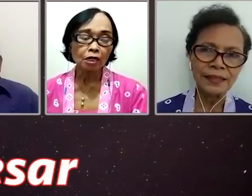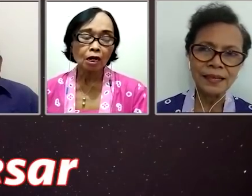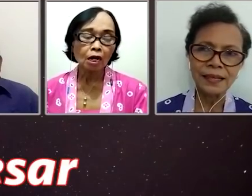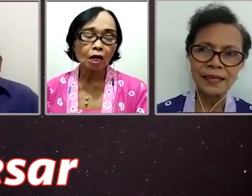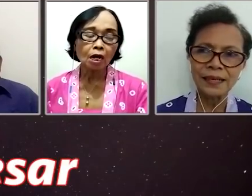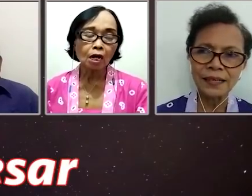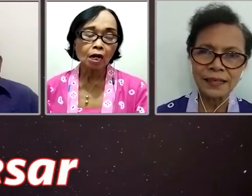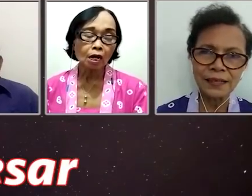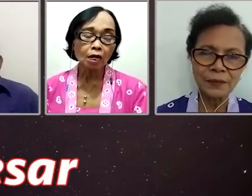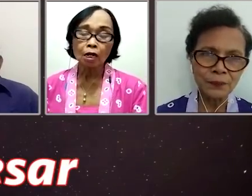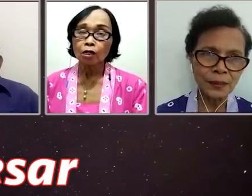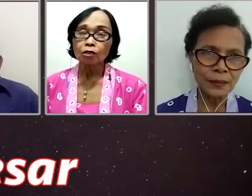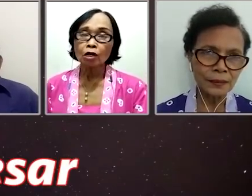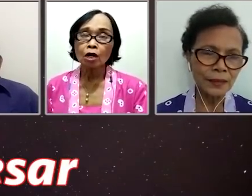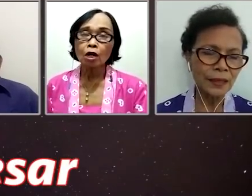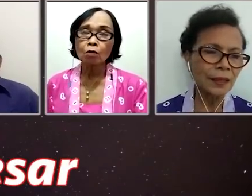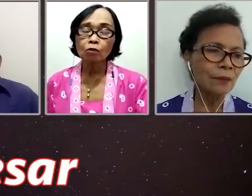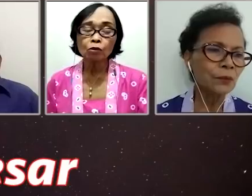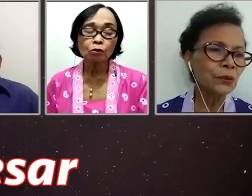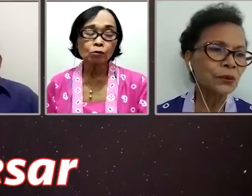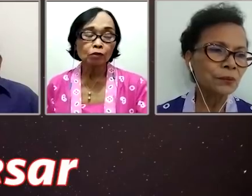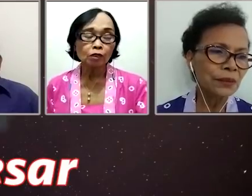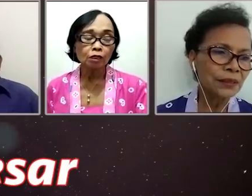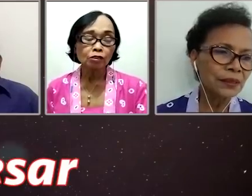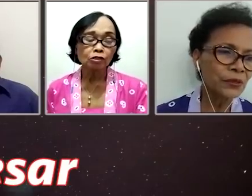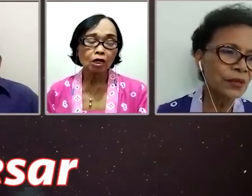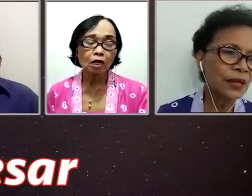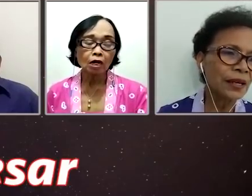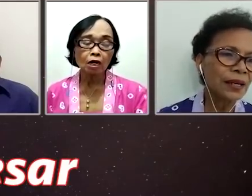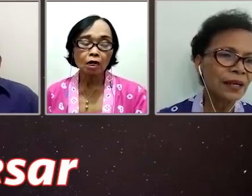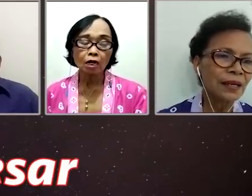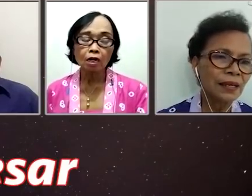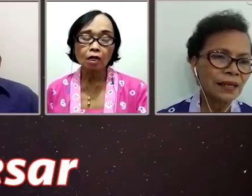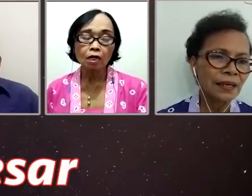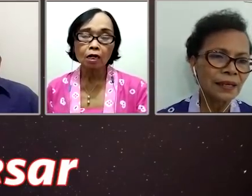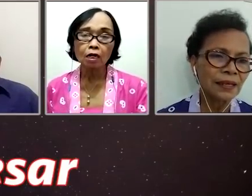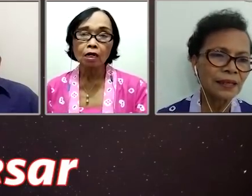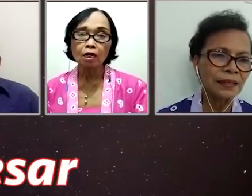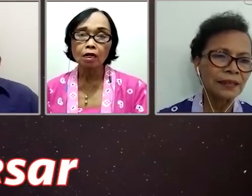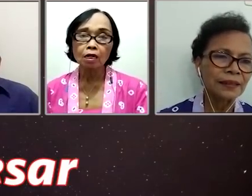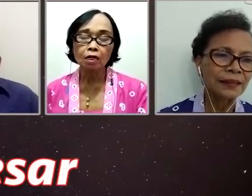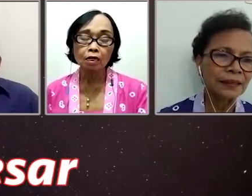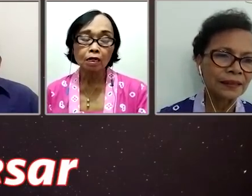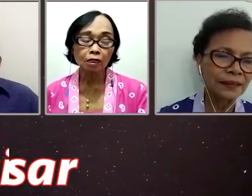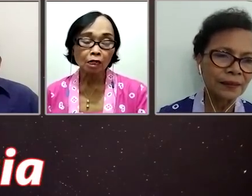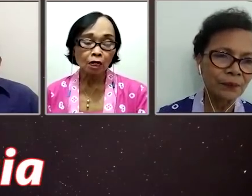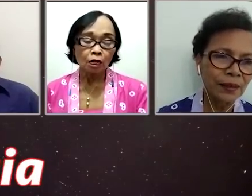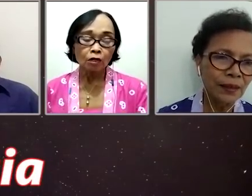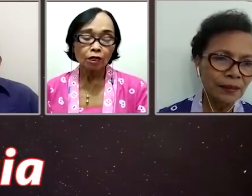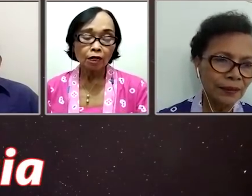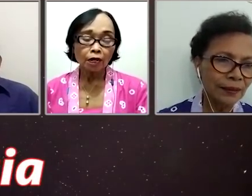Nadira namun berusaha